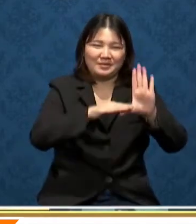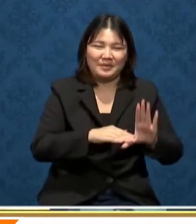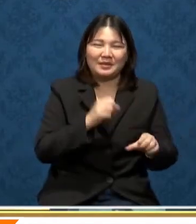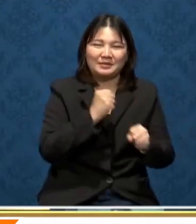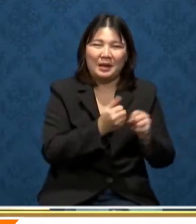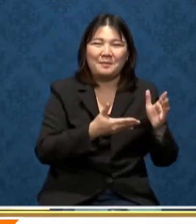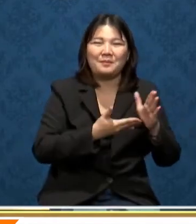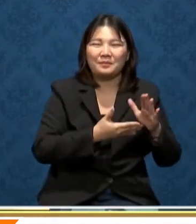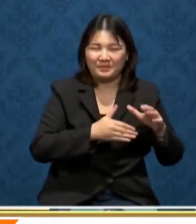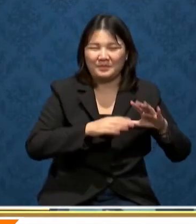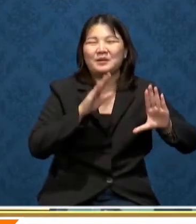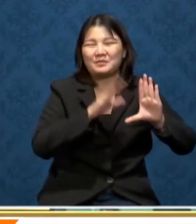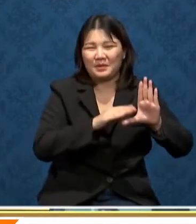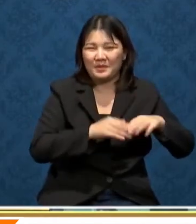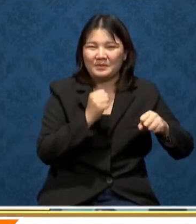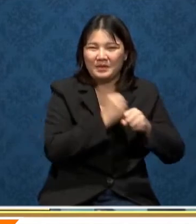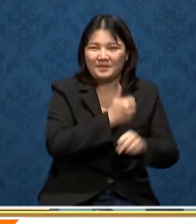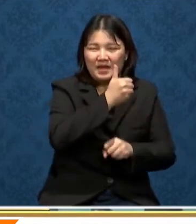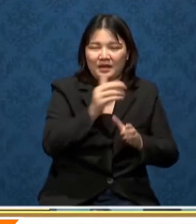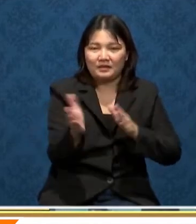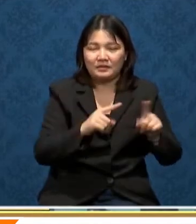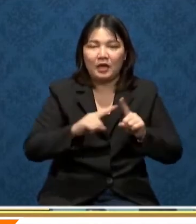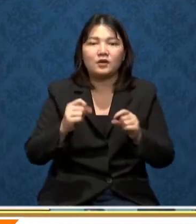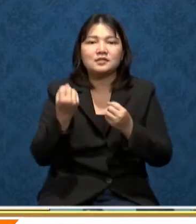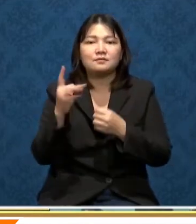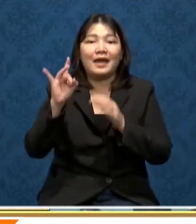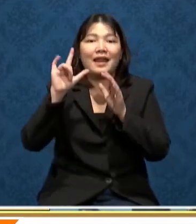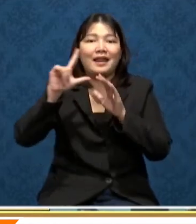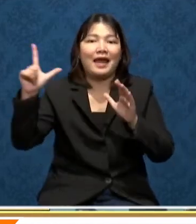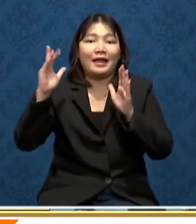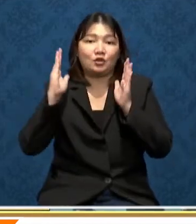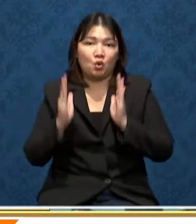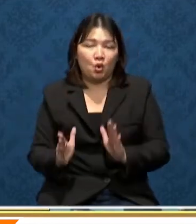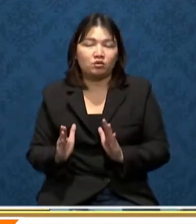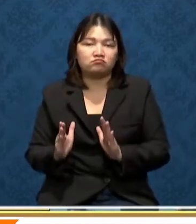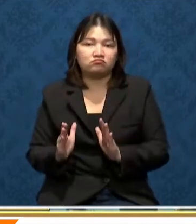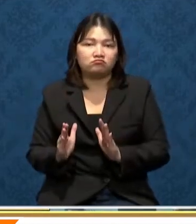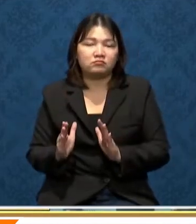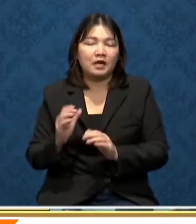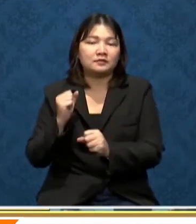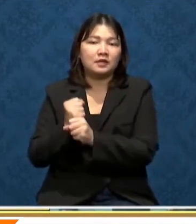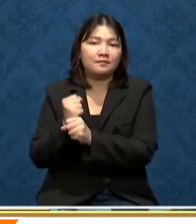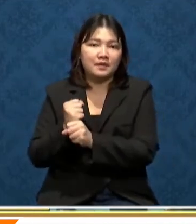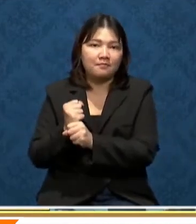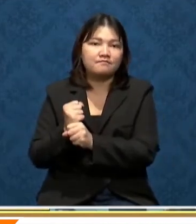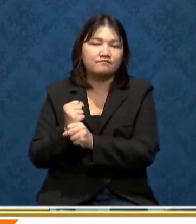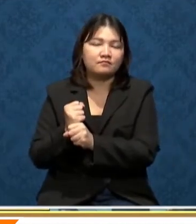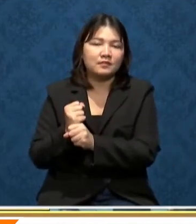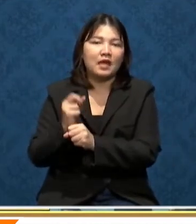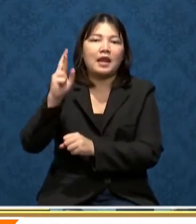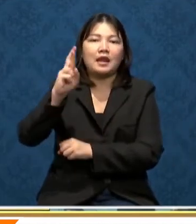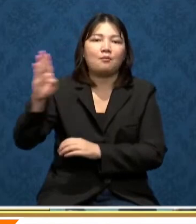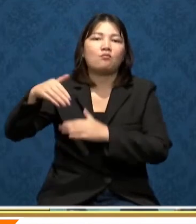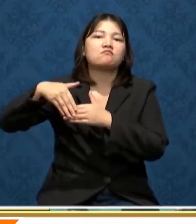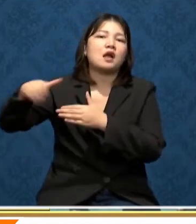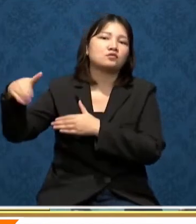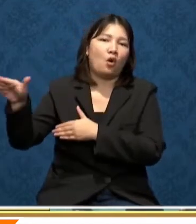หนึ่งประมาณ 18ล้านคนอยู่นอกระบบครับ